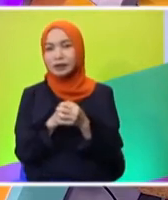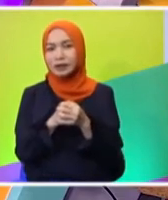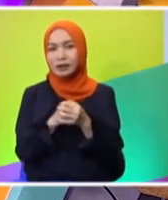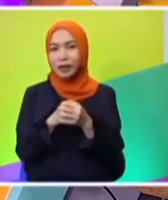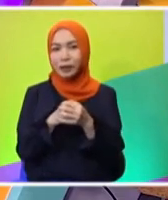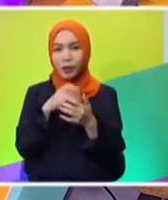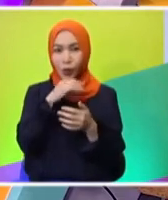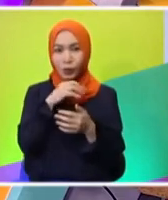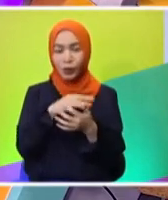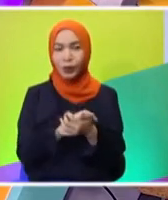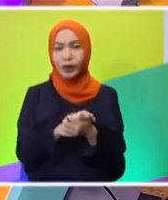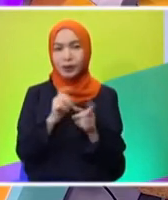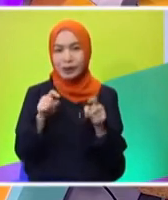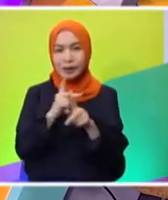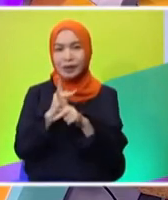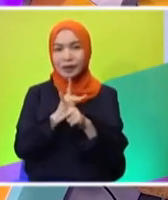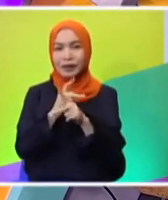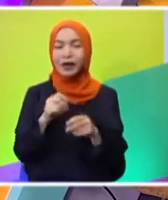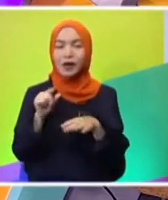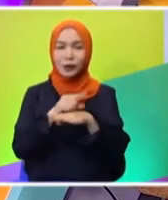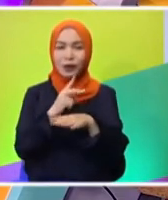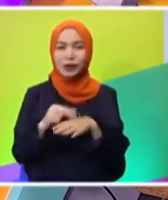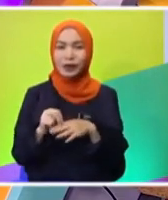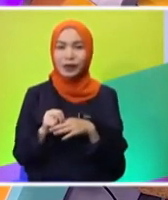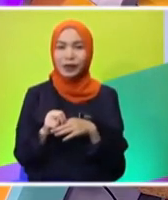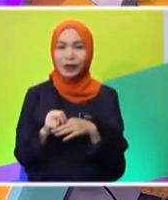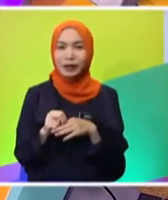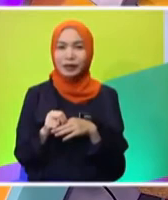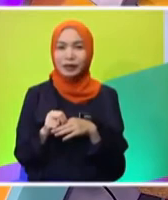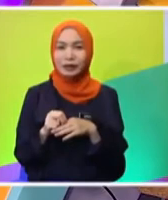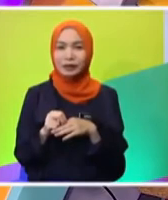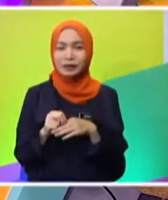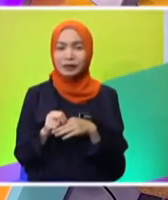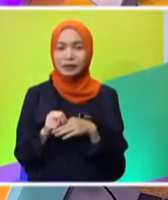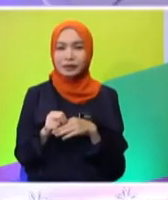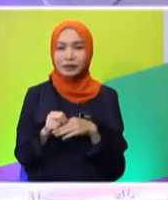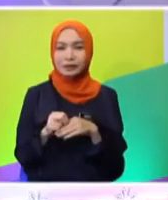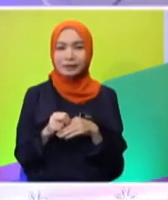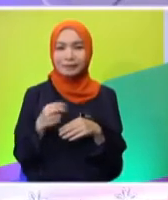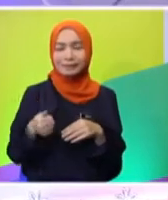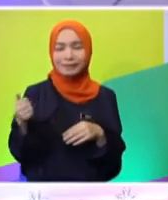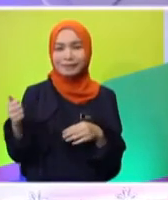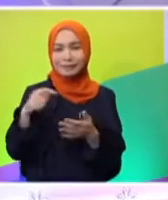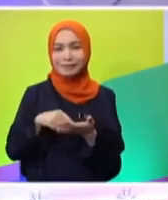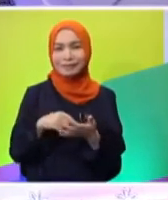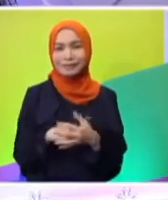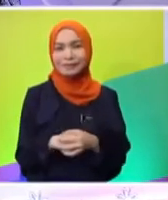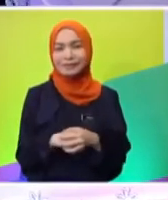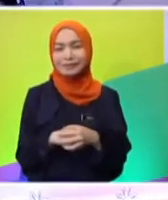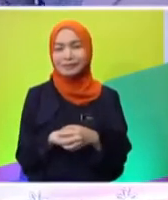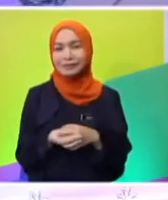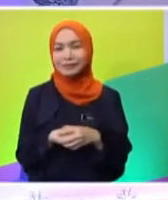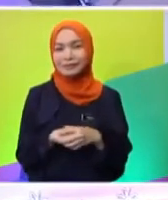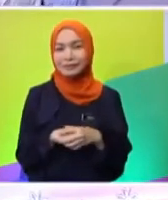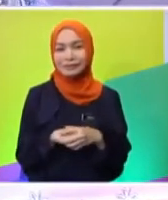Oh itu perlu diketahui isinya sih ada lagi selain DPD Ade lagi kegunaan Yunanda